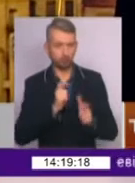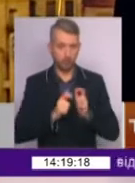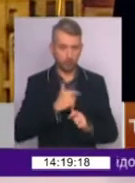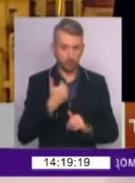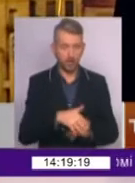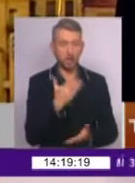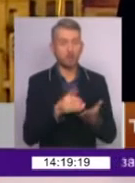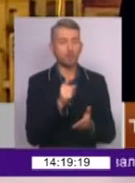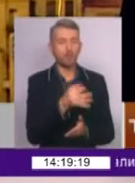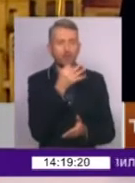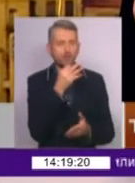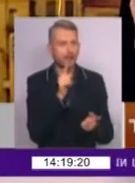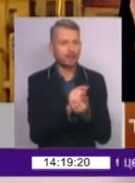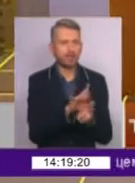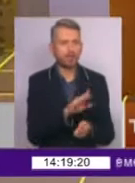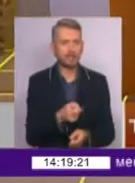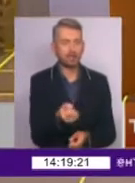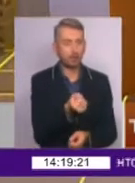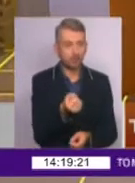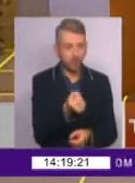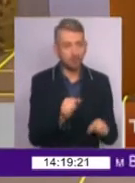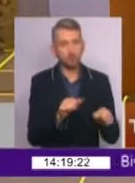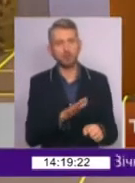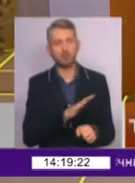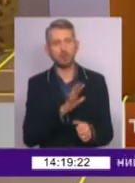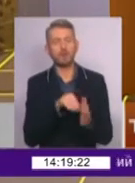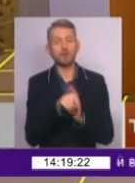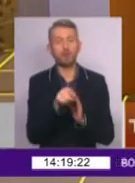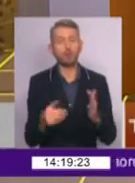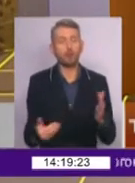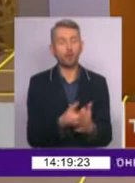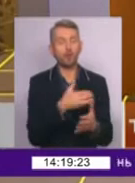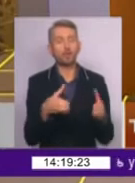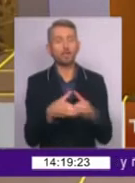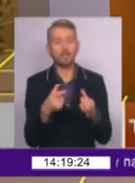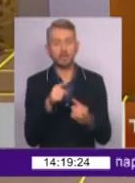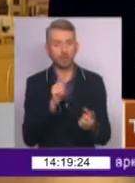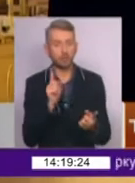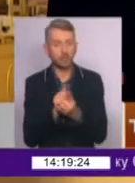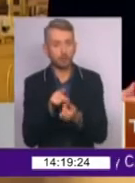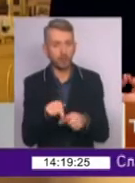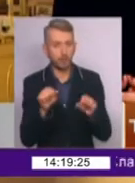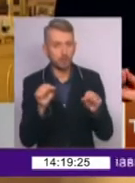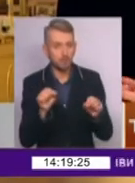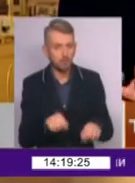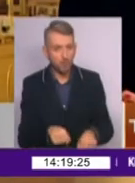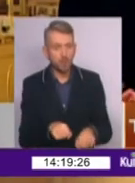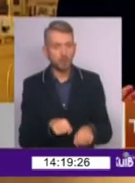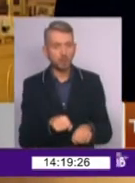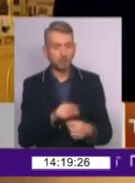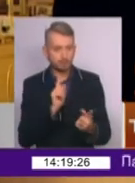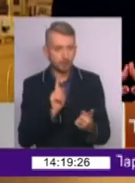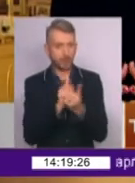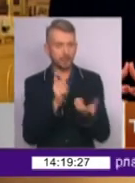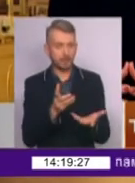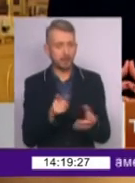зустрілися з носієм, то є ймовірність, що в тому новому колективі, де вони зустрінуться, вони можуть зіштовхнутися.